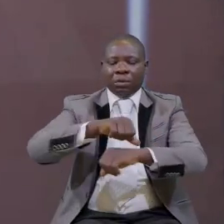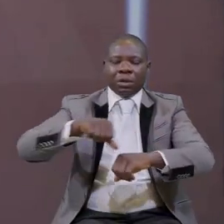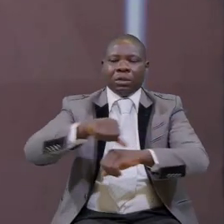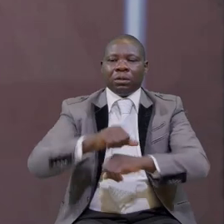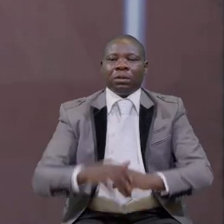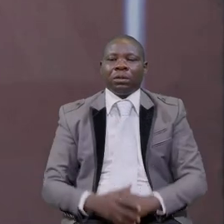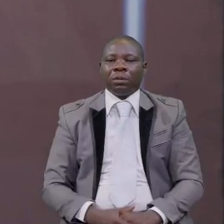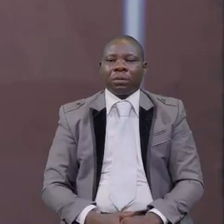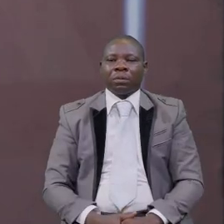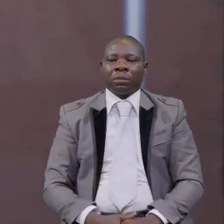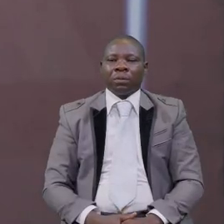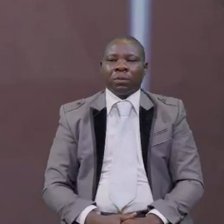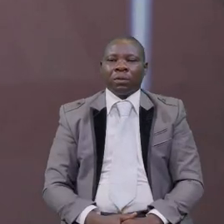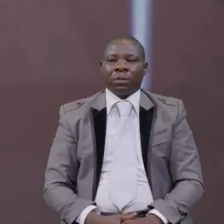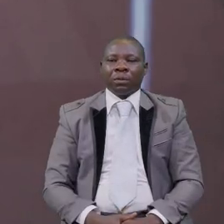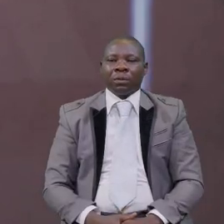Onction incommensurable.